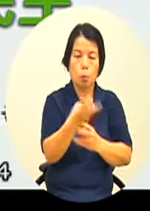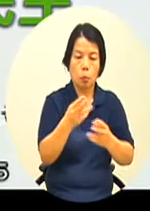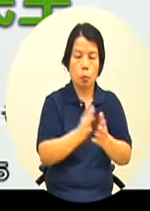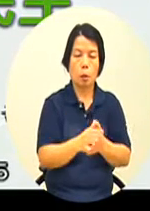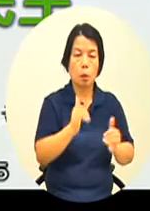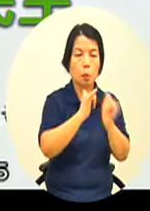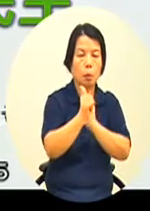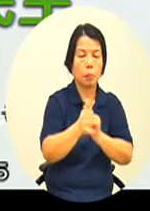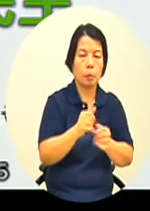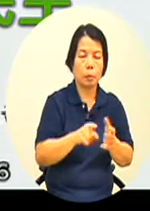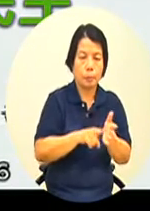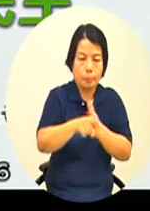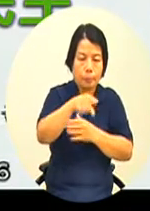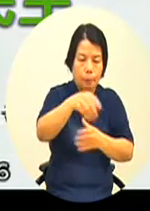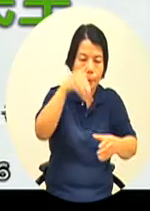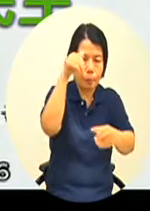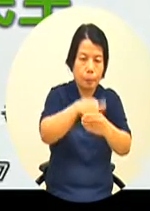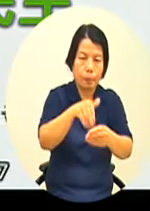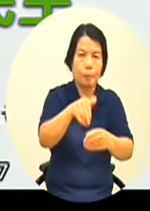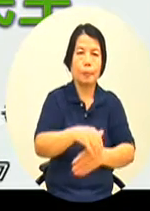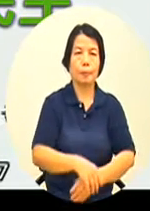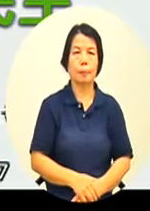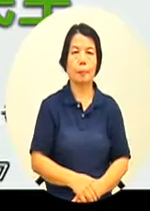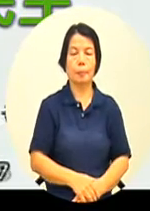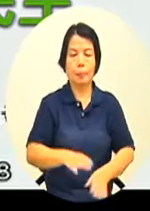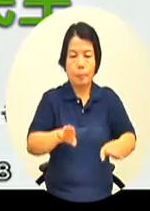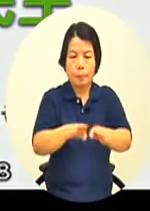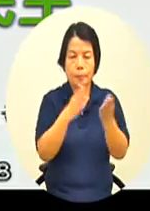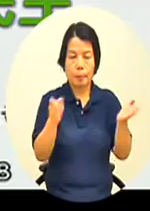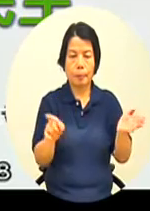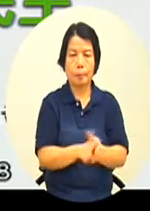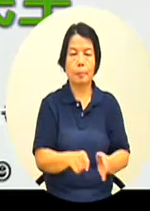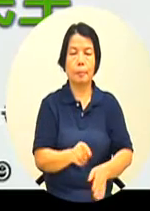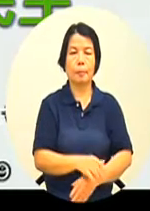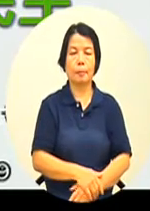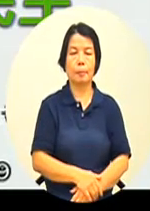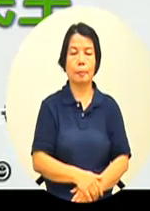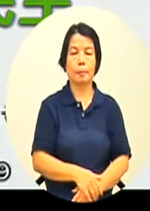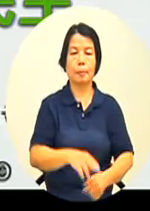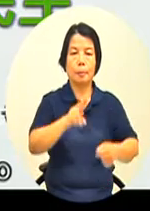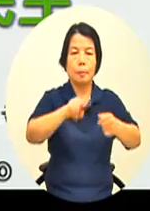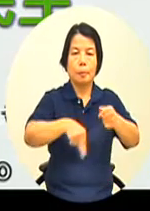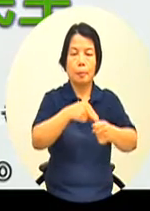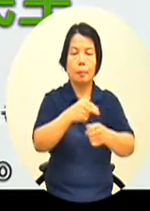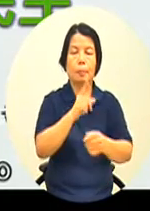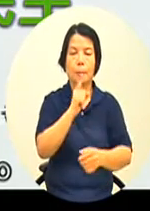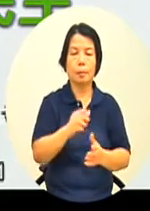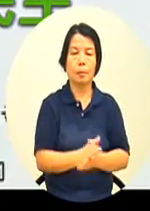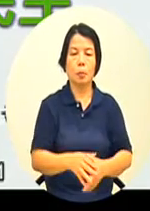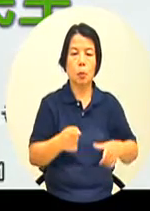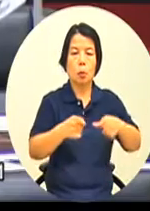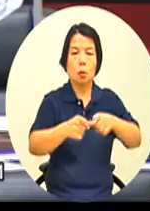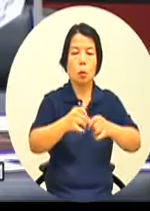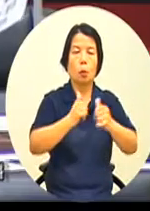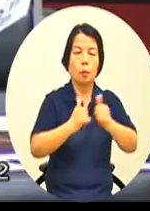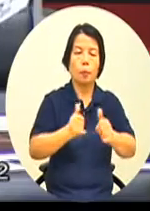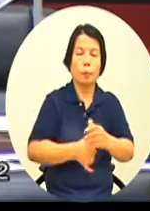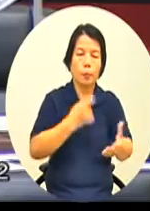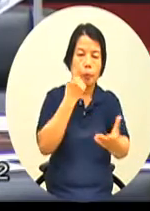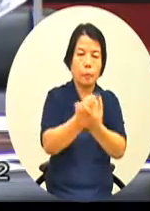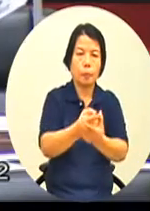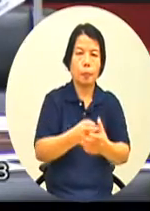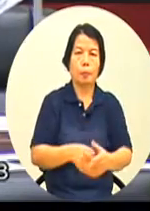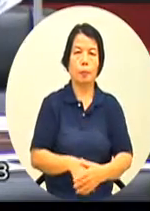投票。那一开始的时候，我们的刘进兴主委就把公民参与，比如说